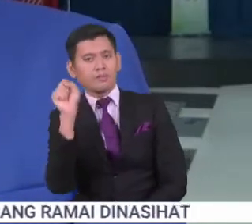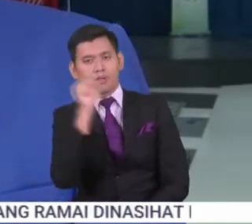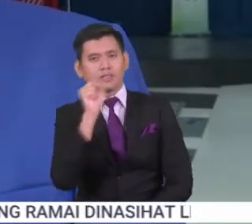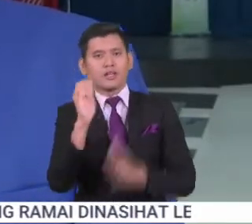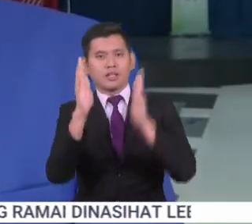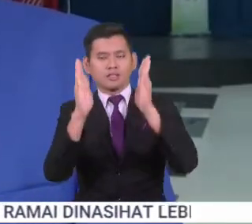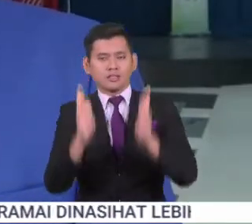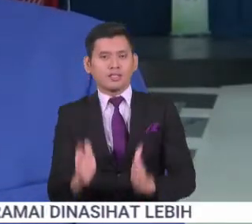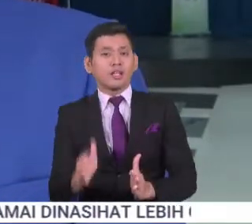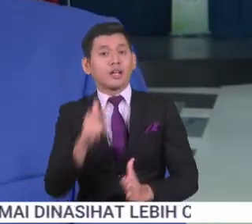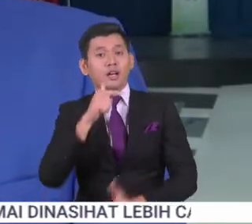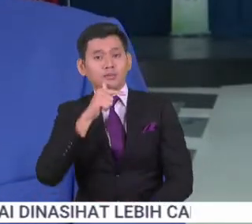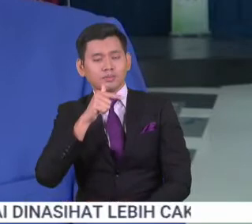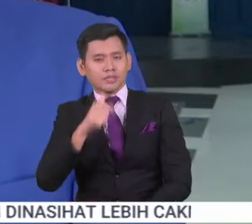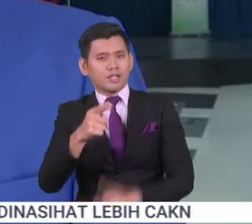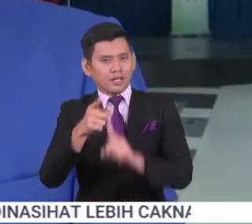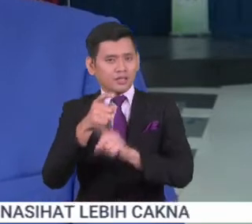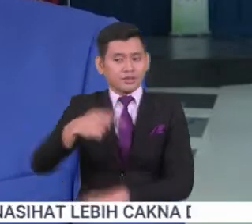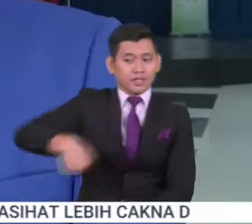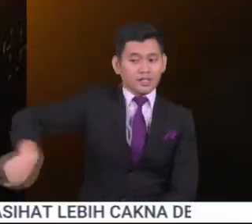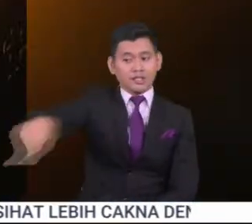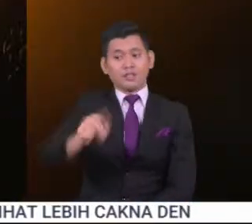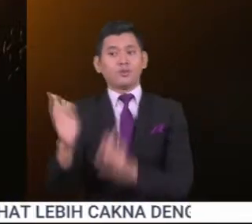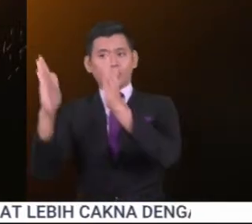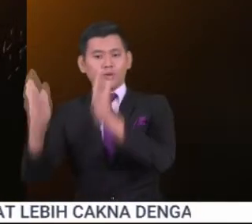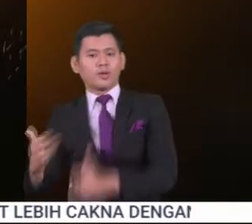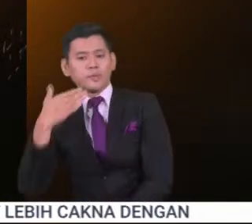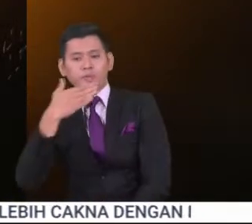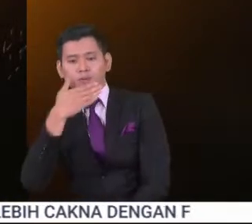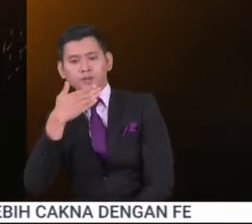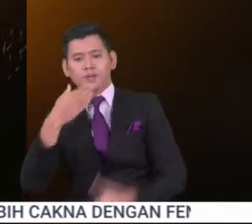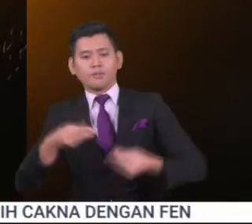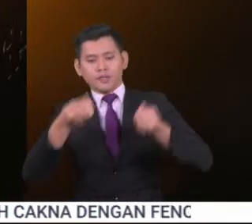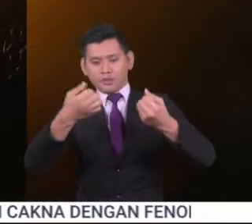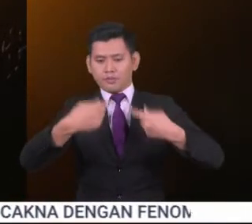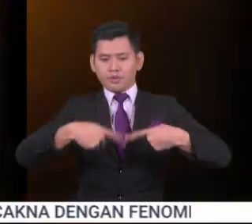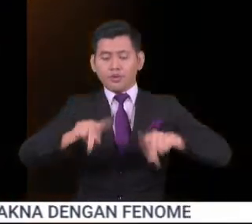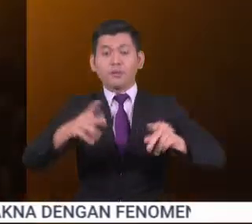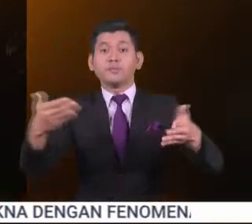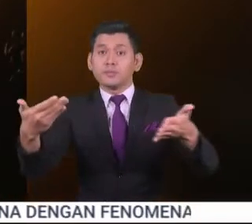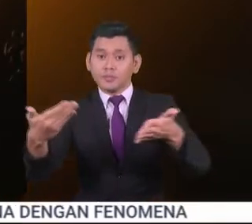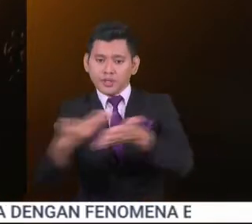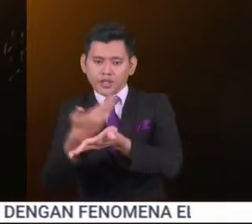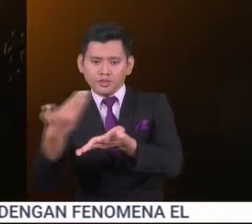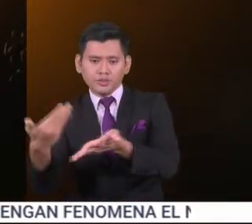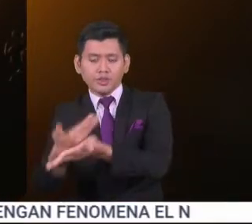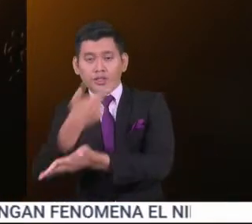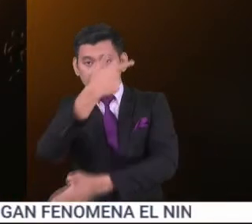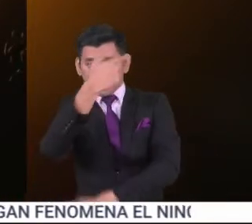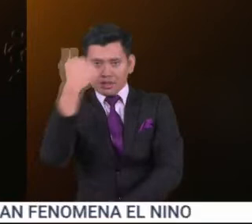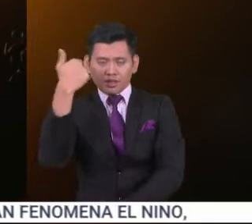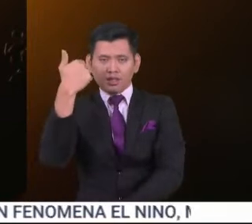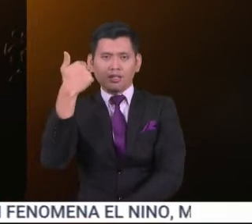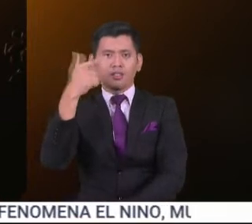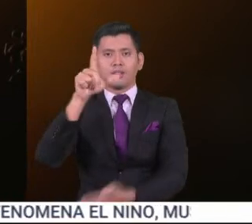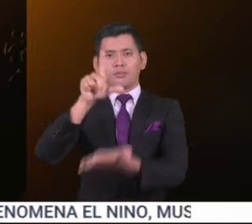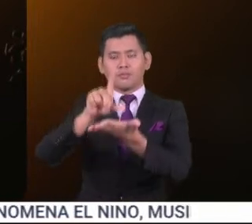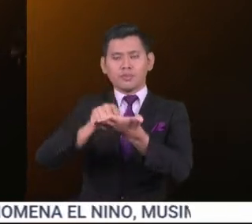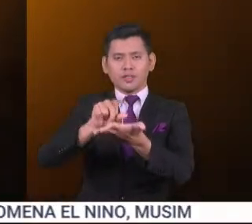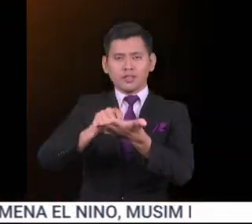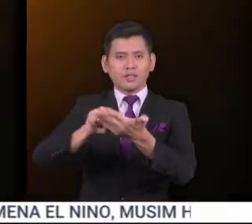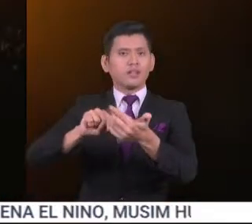dalam kalangan generasi muda, ini membuka satu lagi ruang baharu kerana platform media sosial